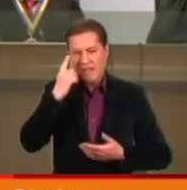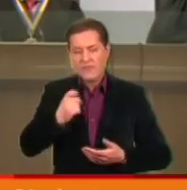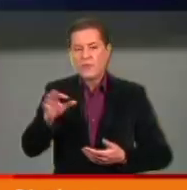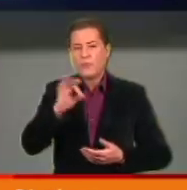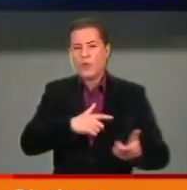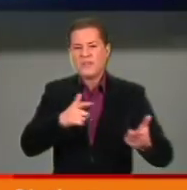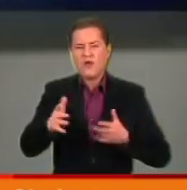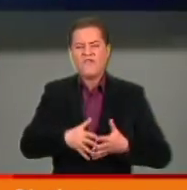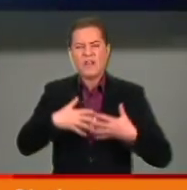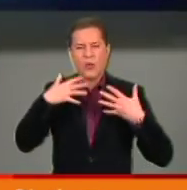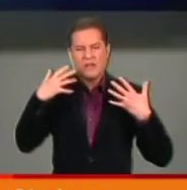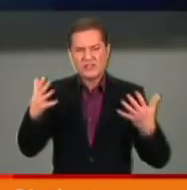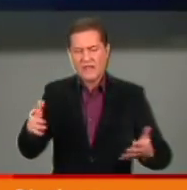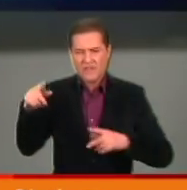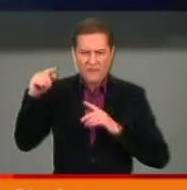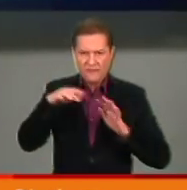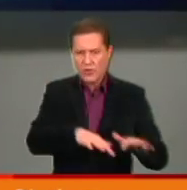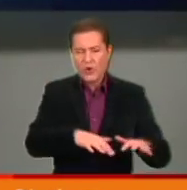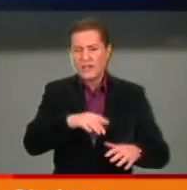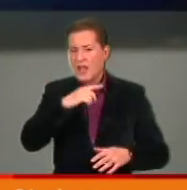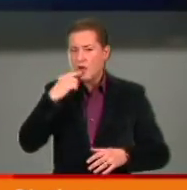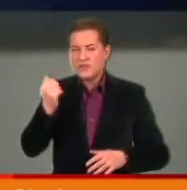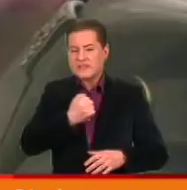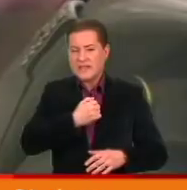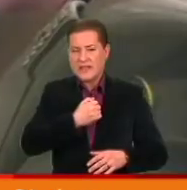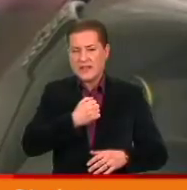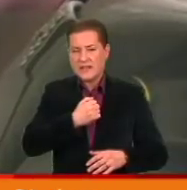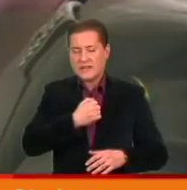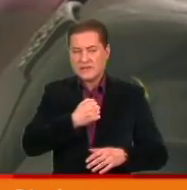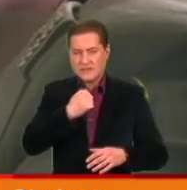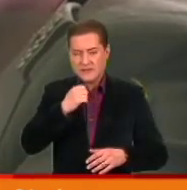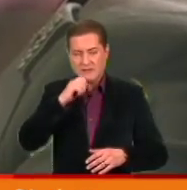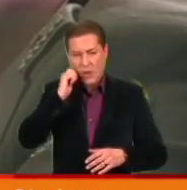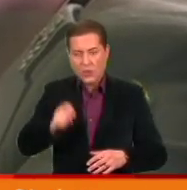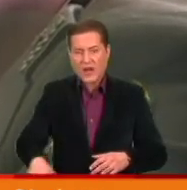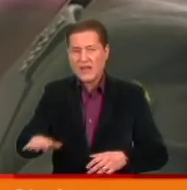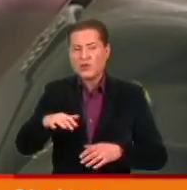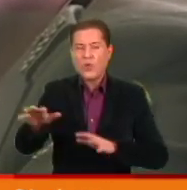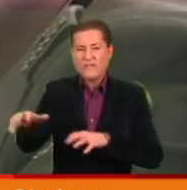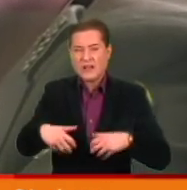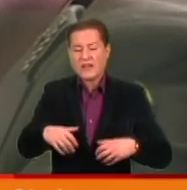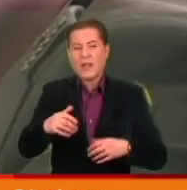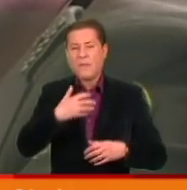підготовку великомасштабного вторгнення Росії до України та відокремлення південно-східних областей.